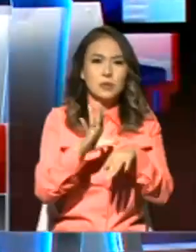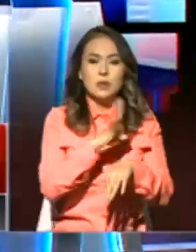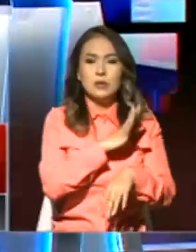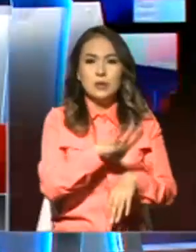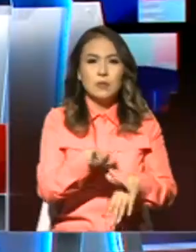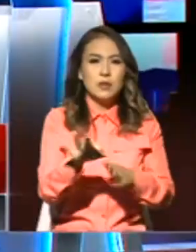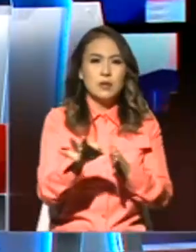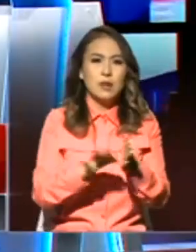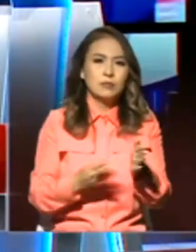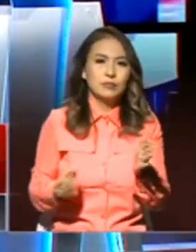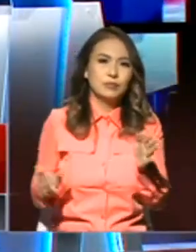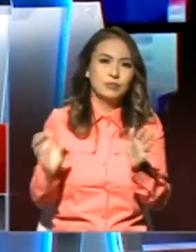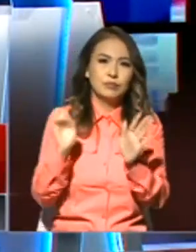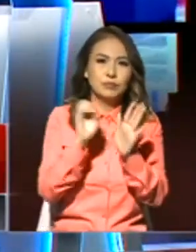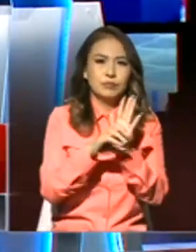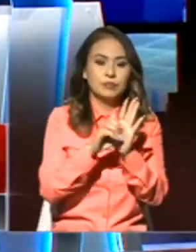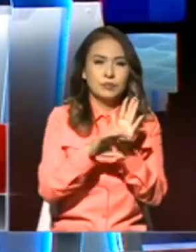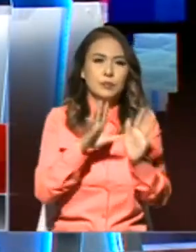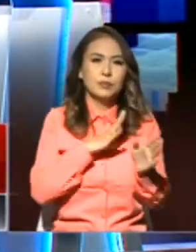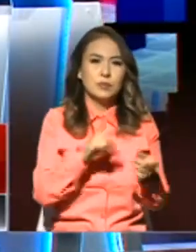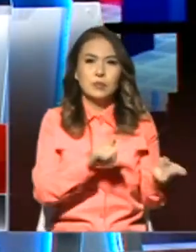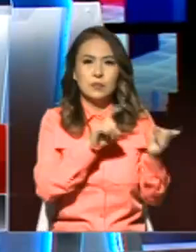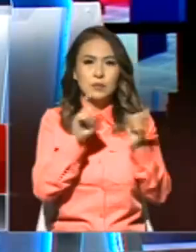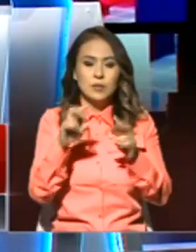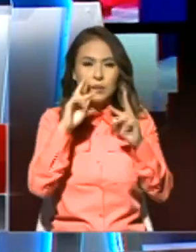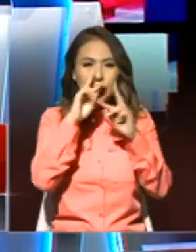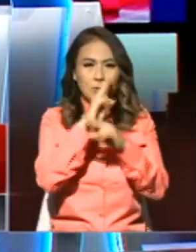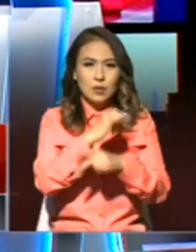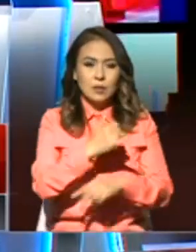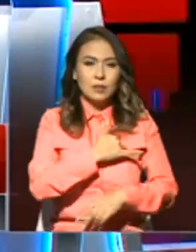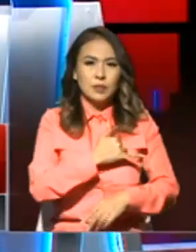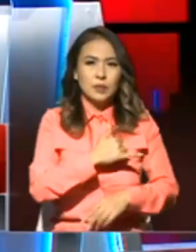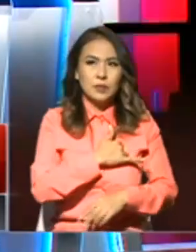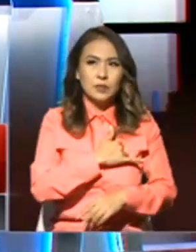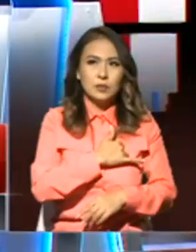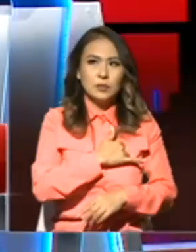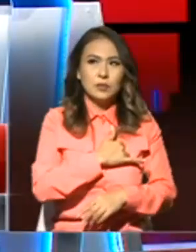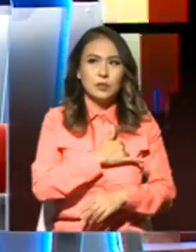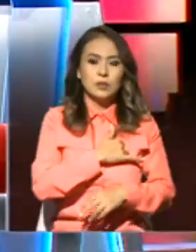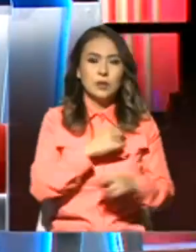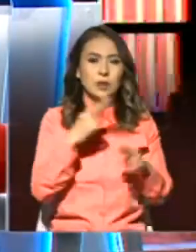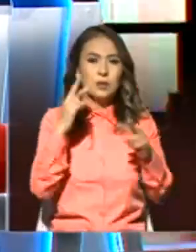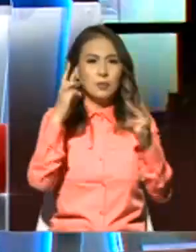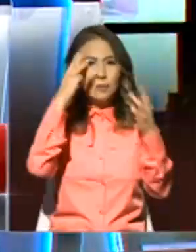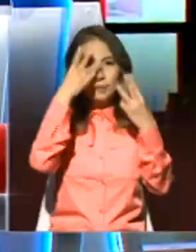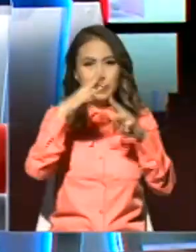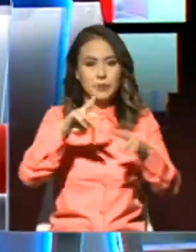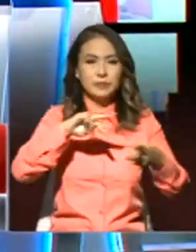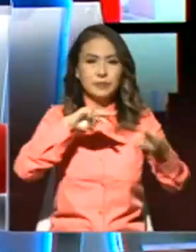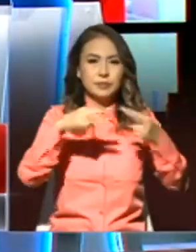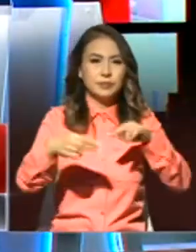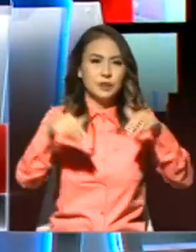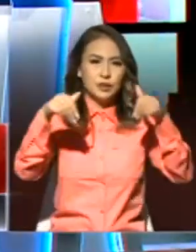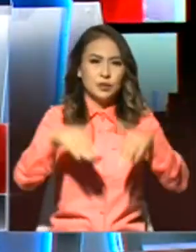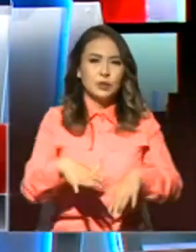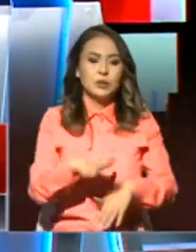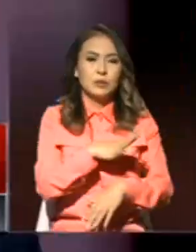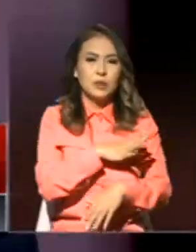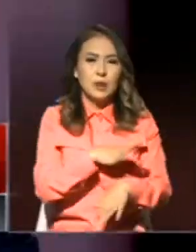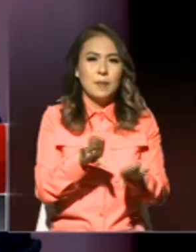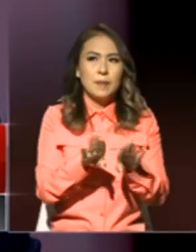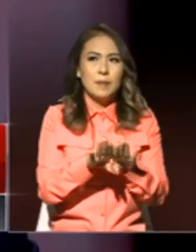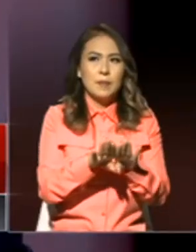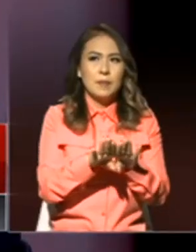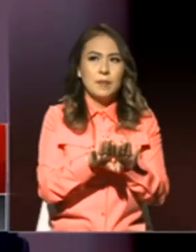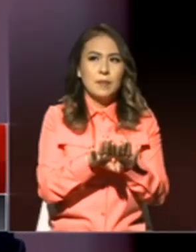салу аралық займға көшіп кетті. Ол біздің мысалы басшылар үшін ол сигнал болды. Сондықтан біз басқа модельге көшуіміз керек деген шешім қабылданды. Бірақ пай